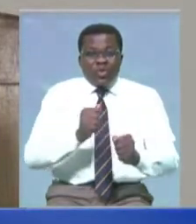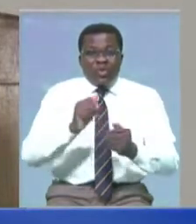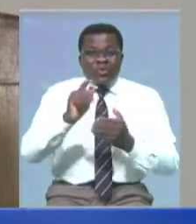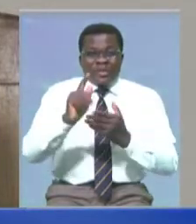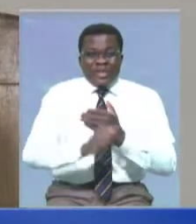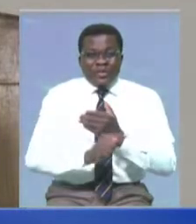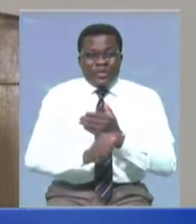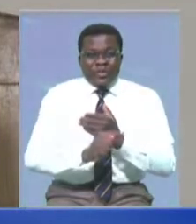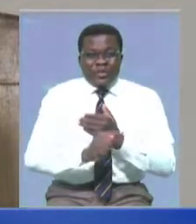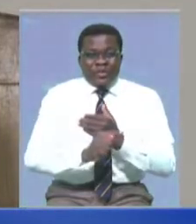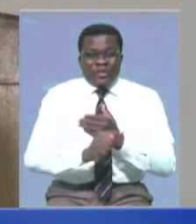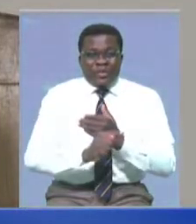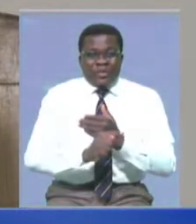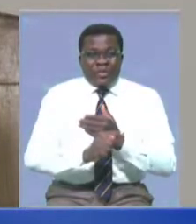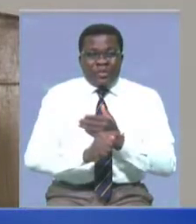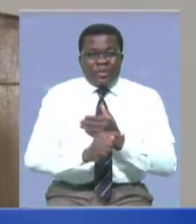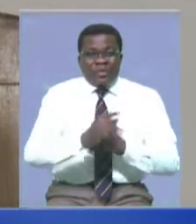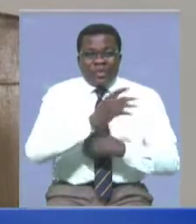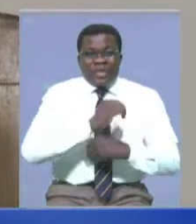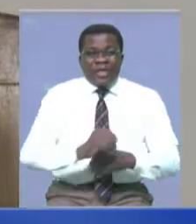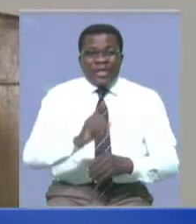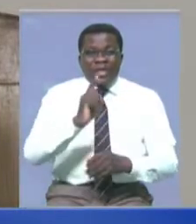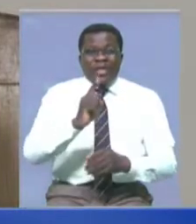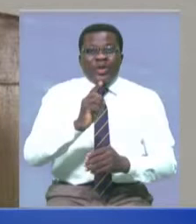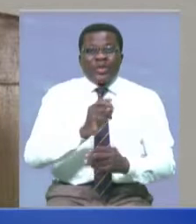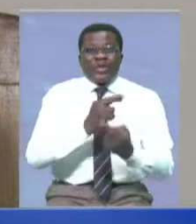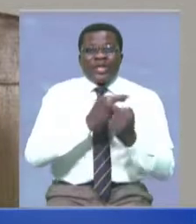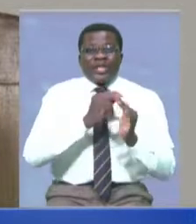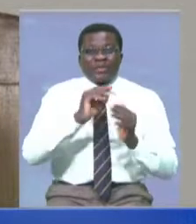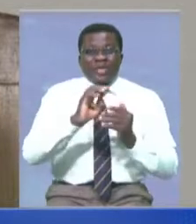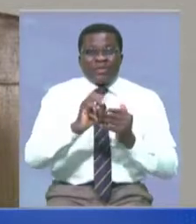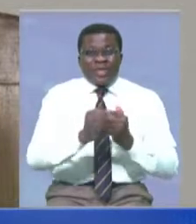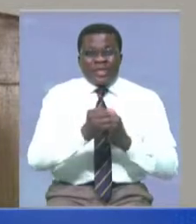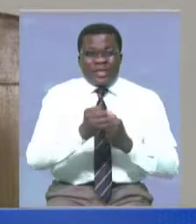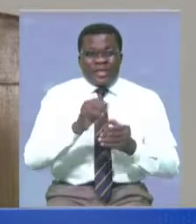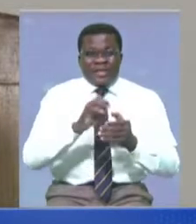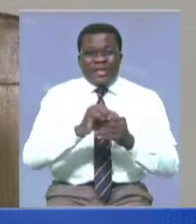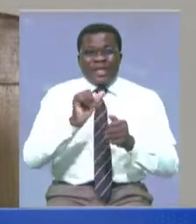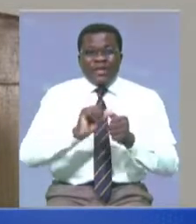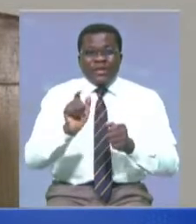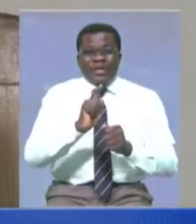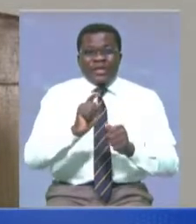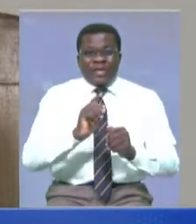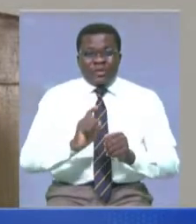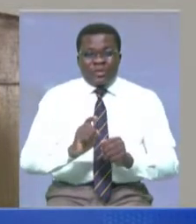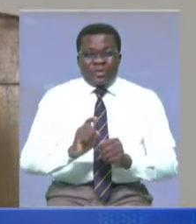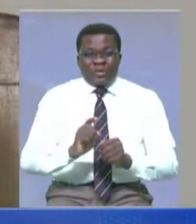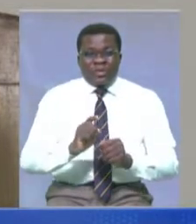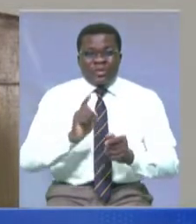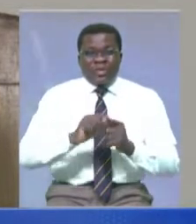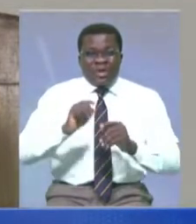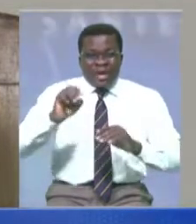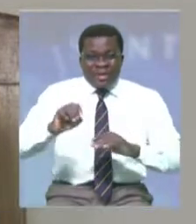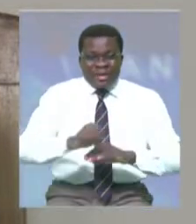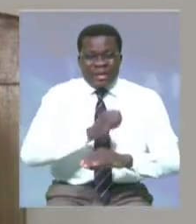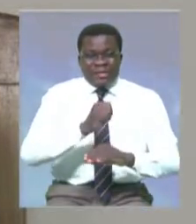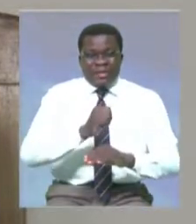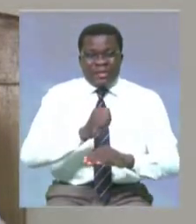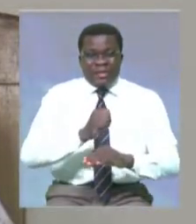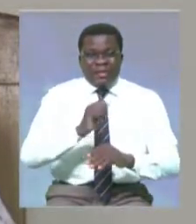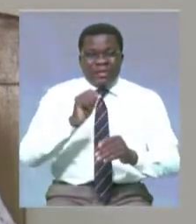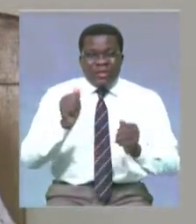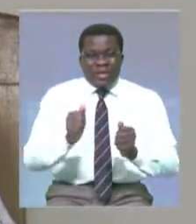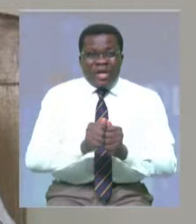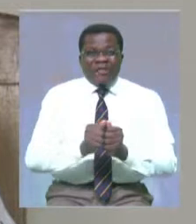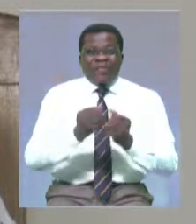autonomisation et une responsabilisation de tout acteur engagé